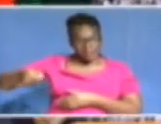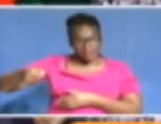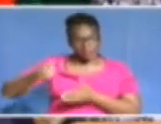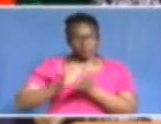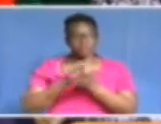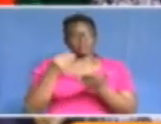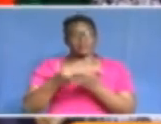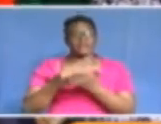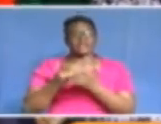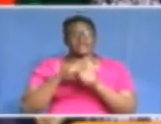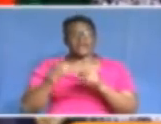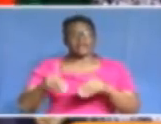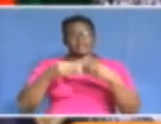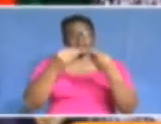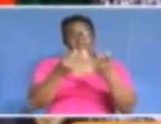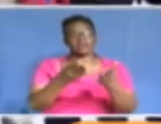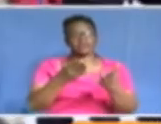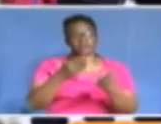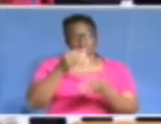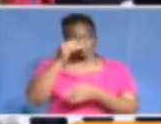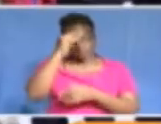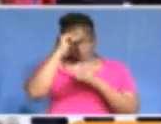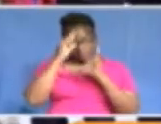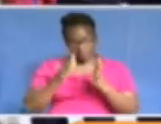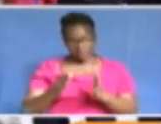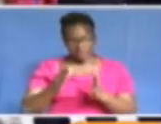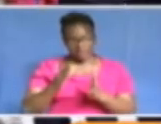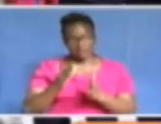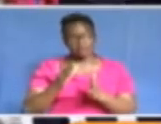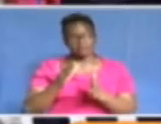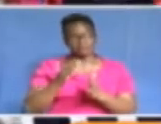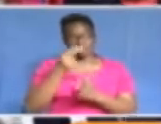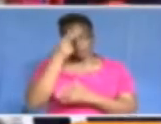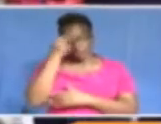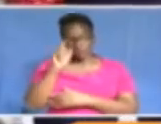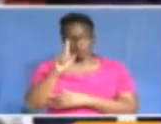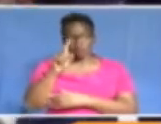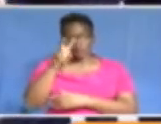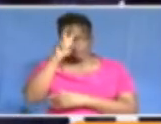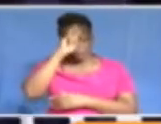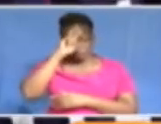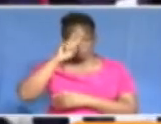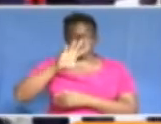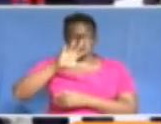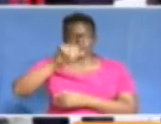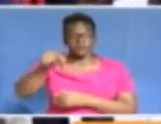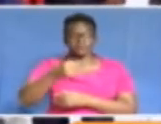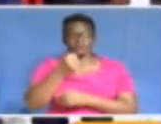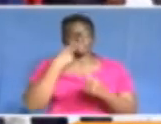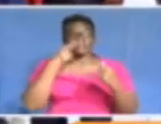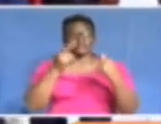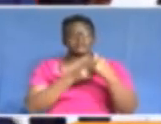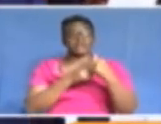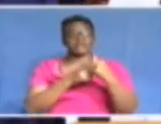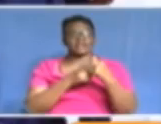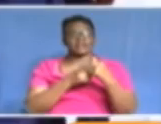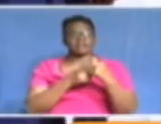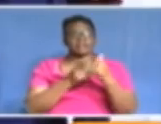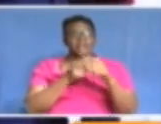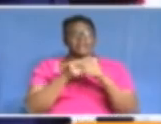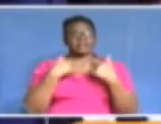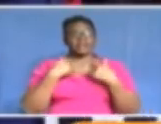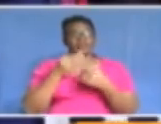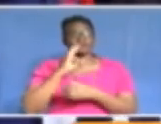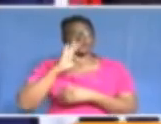over to the host, Governor Joseph Olelenku. One goat went for 7,500 shillings at that auction. There were